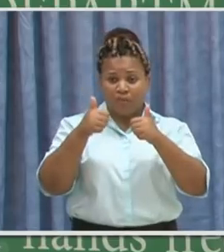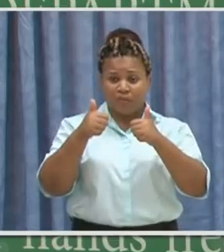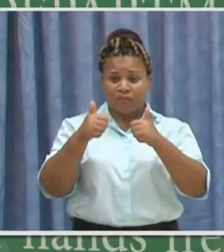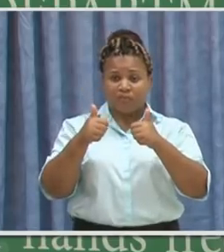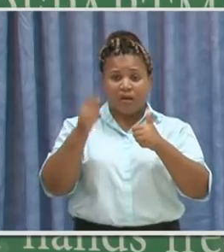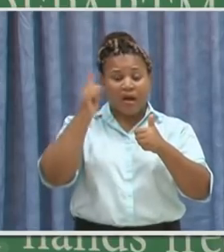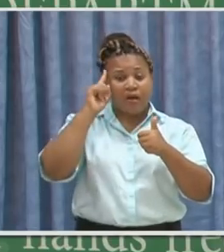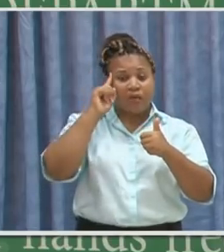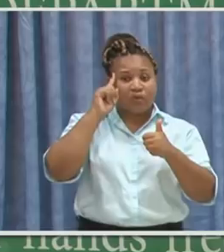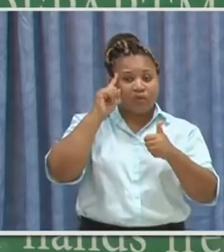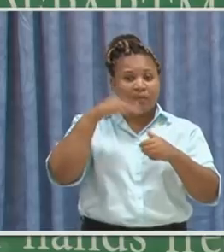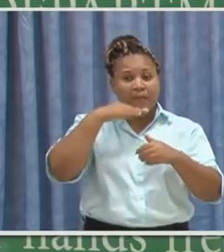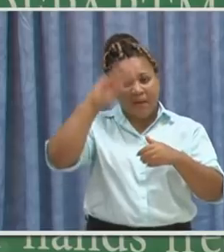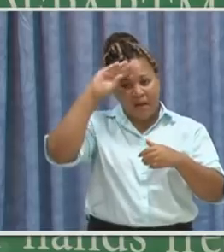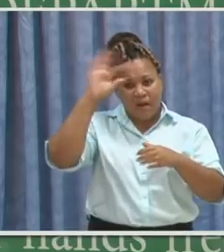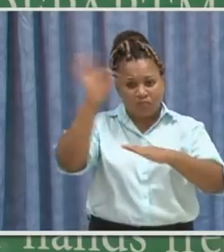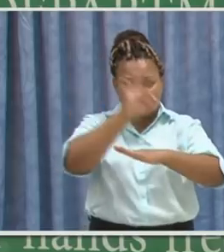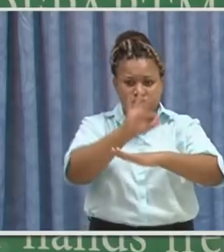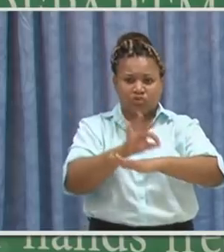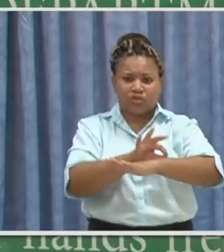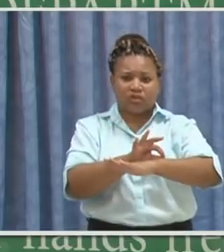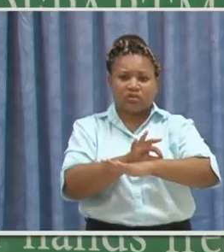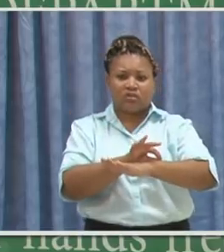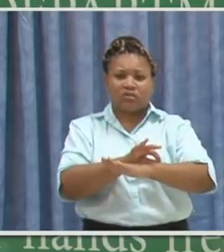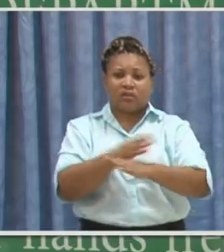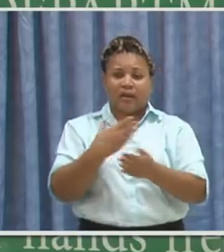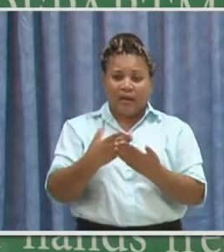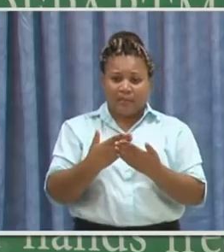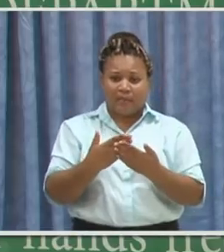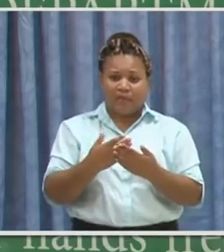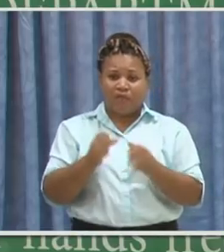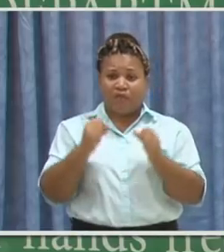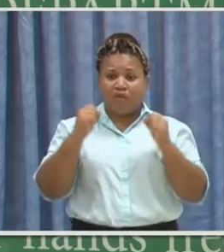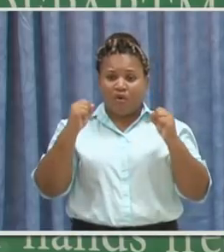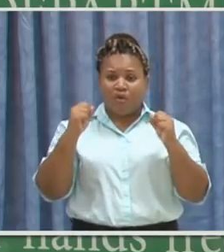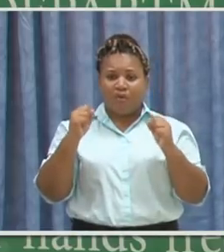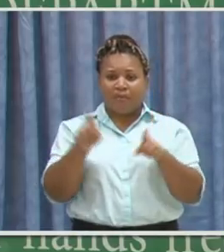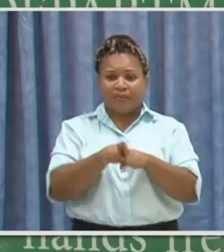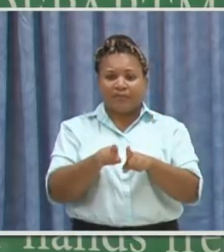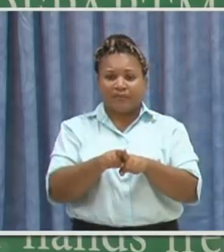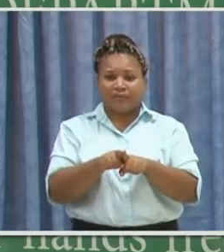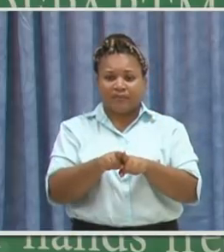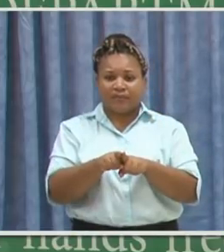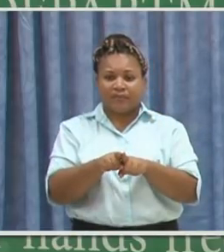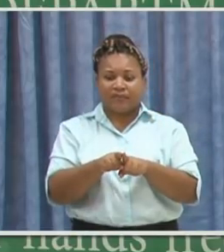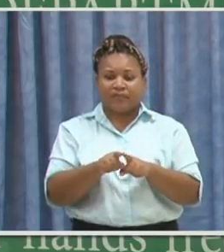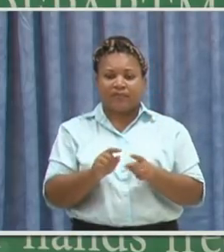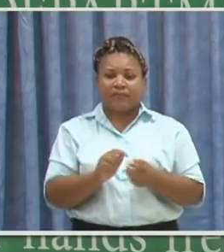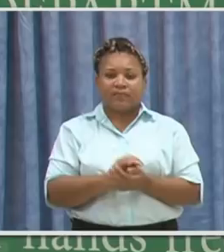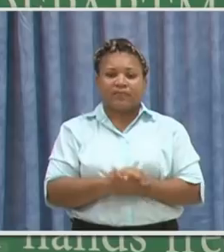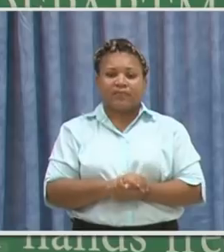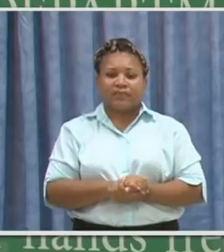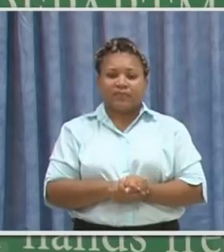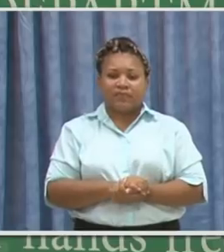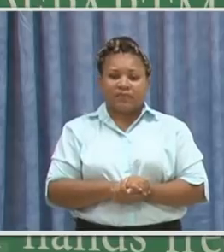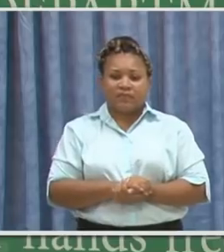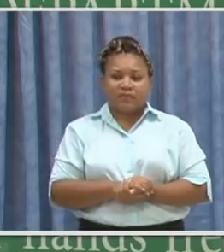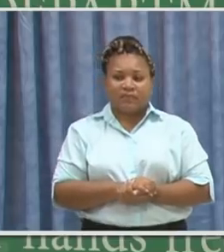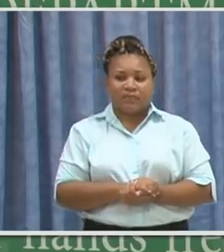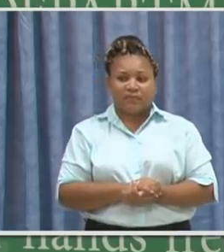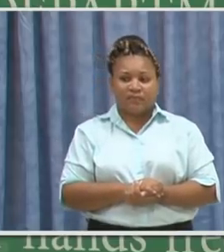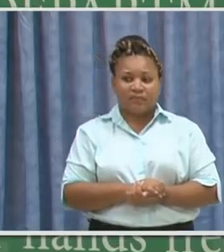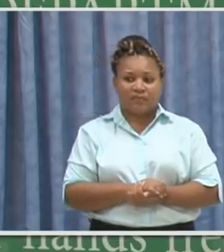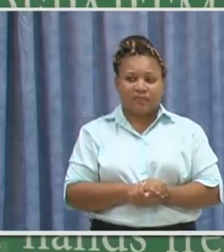essayer et son prévention est très simple quoi tout le monde connaît by now qui pour éliminer l'endroit côté moustique